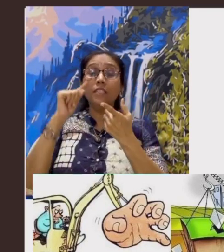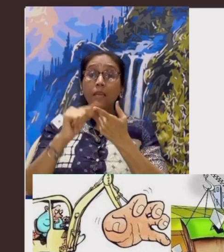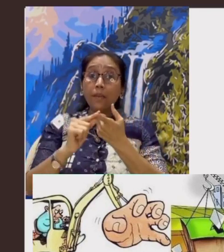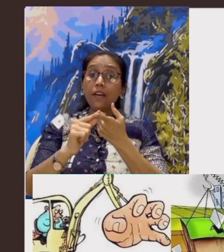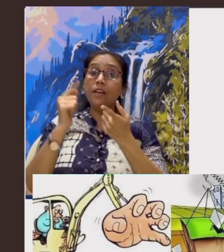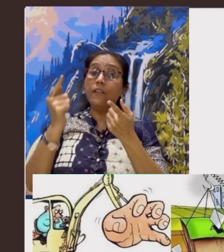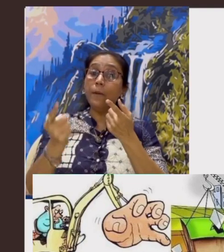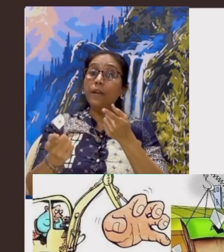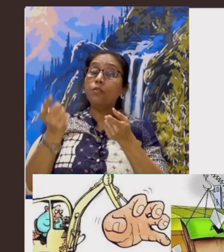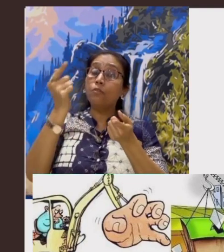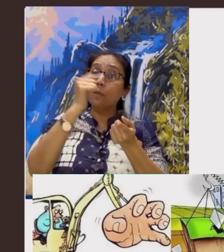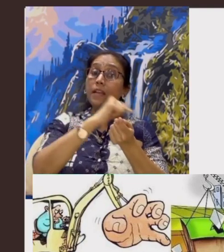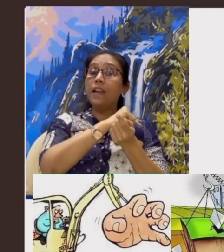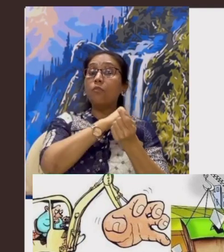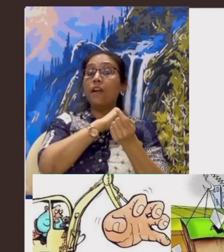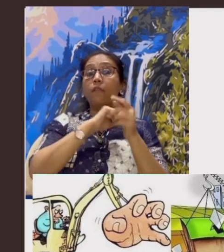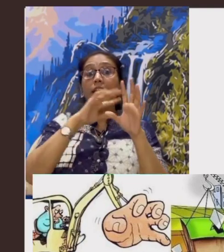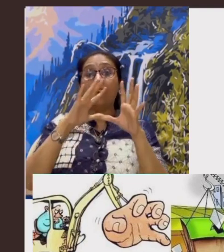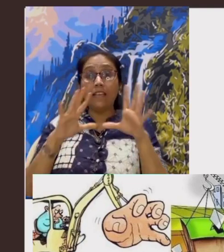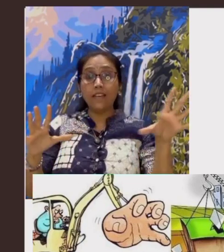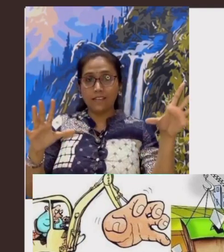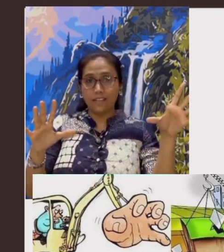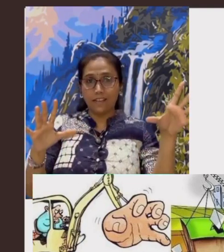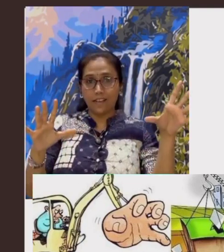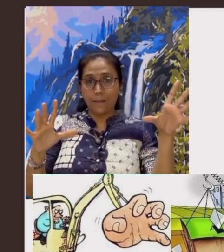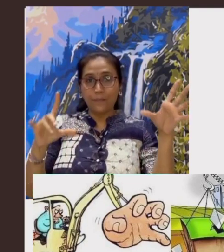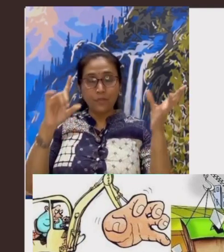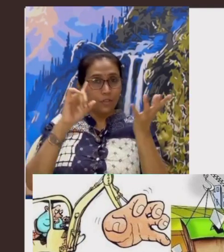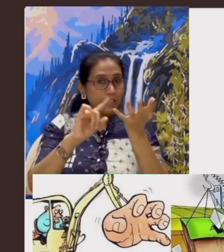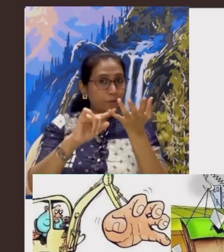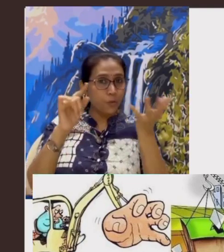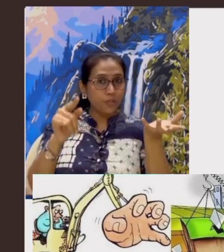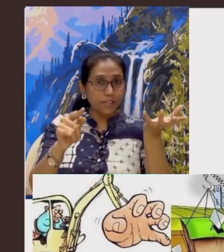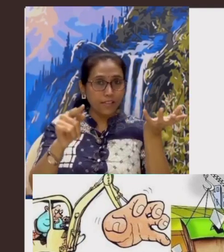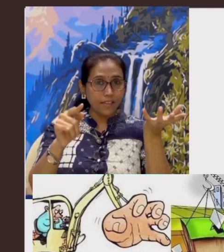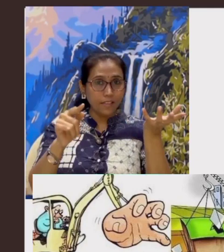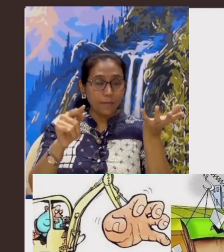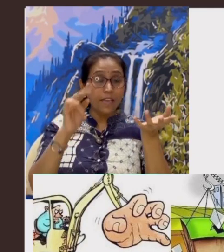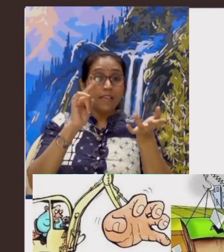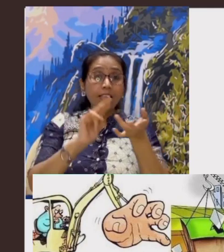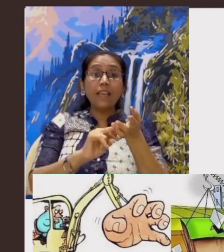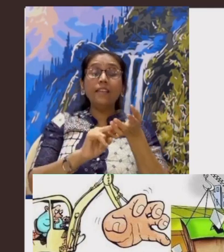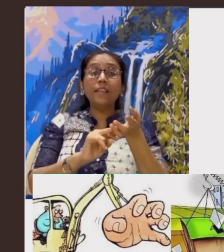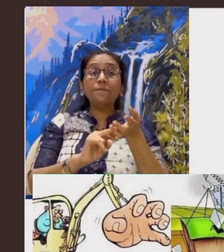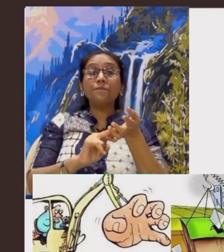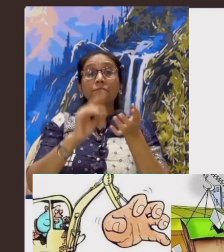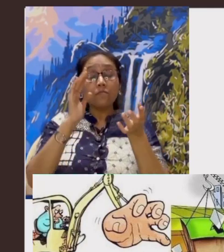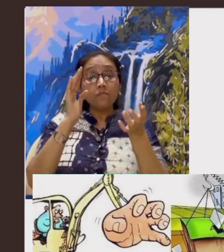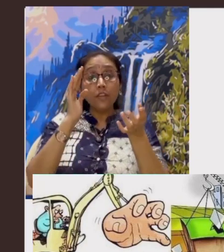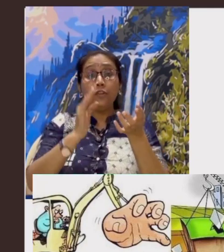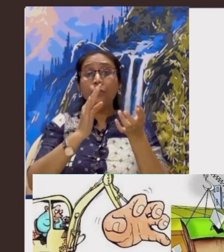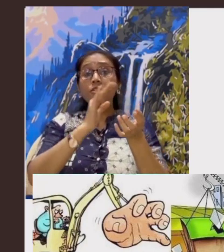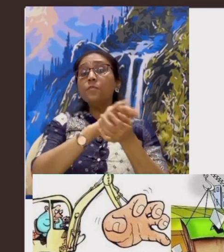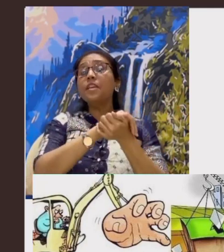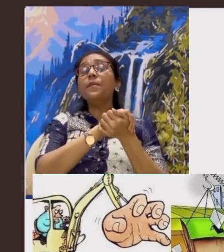दिए बिना गवर्नमेंट कोई भी लैंड को एक्वायर नहीं कर सकता है. तो इसलिए ड्यू प्रोसेस आता है इसमें. सेकेंड थिंग